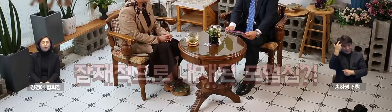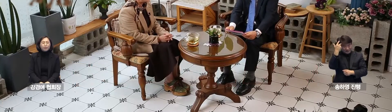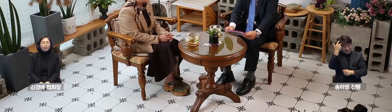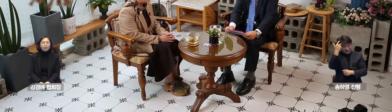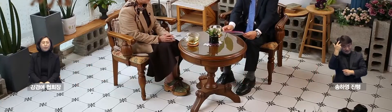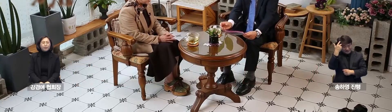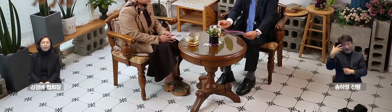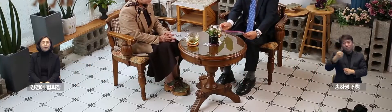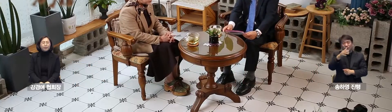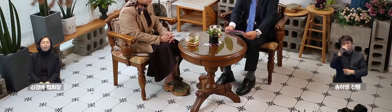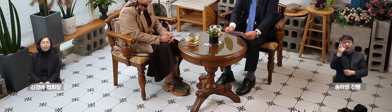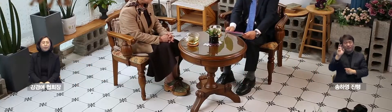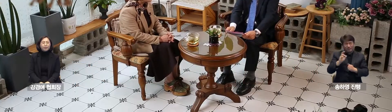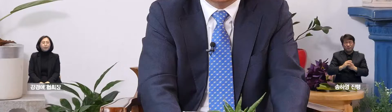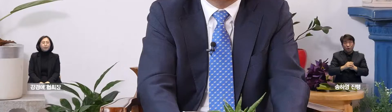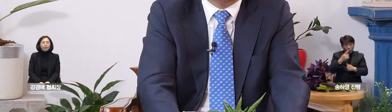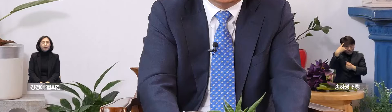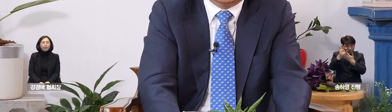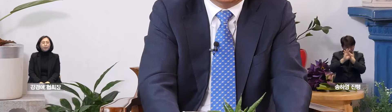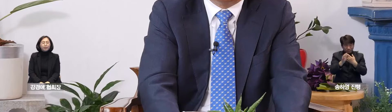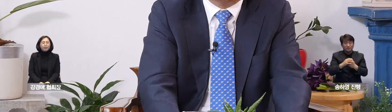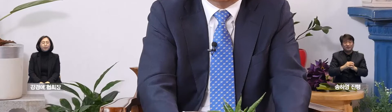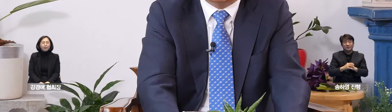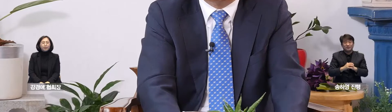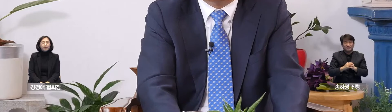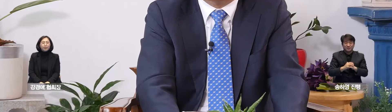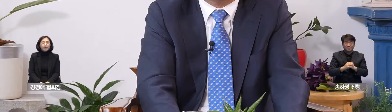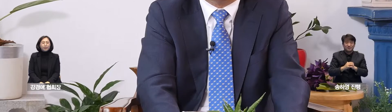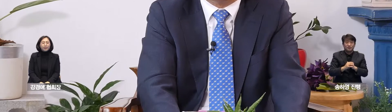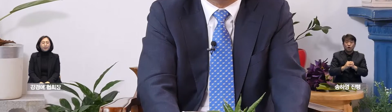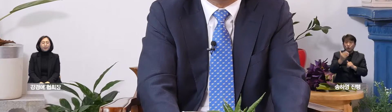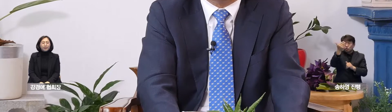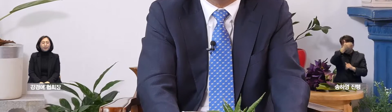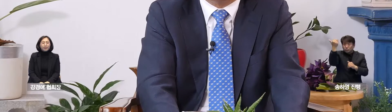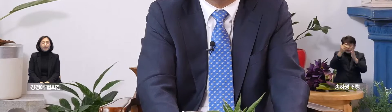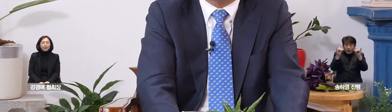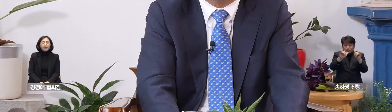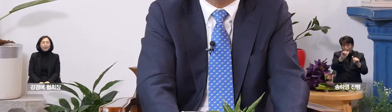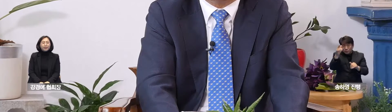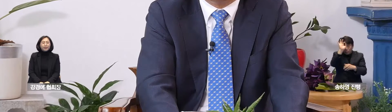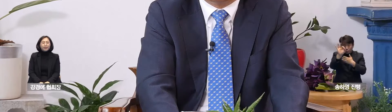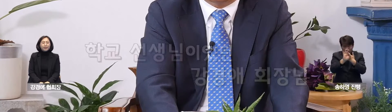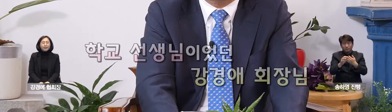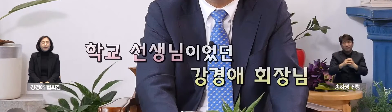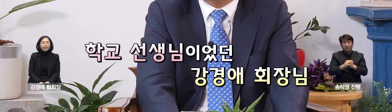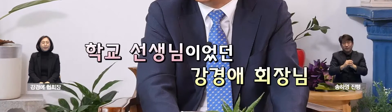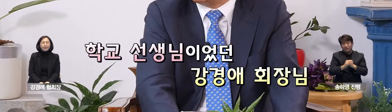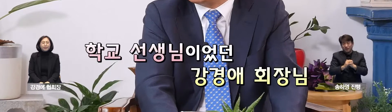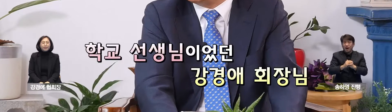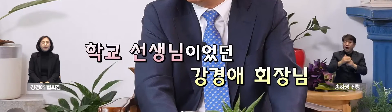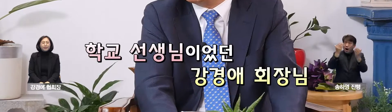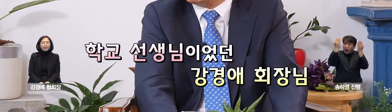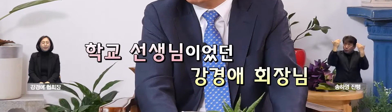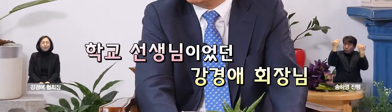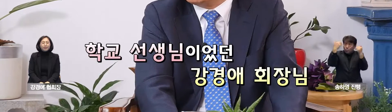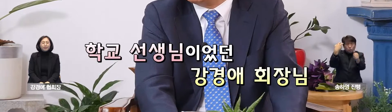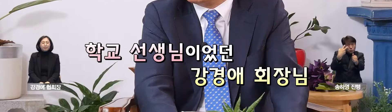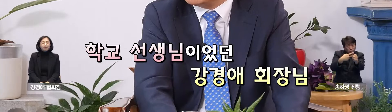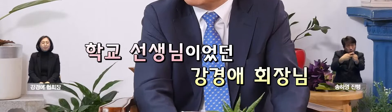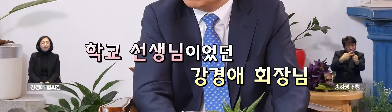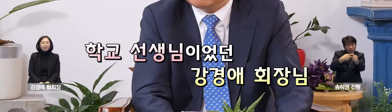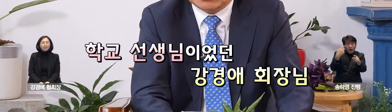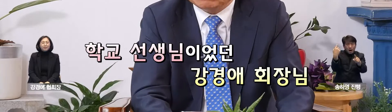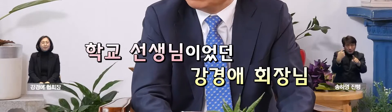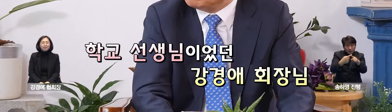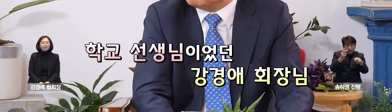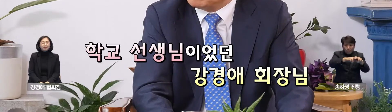것 같아요. 왜냐하면 요즘 젊은 사람들도 그렇고 나이 든 사람도 없고 학교 선생님 하시면서